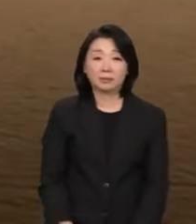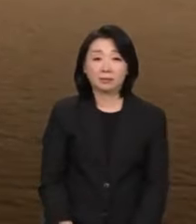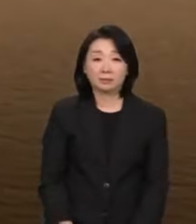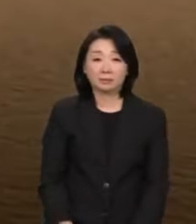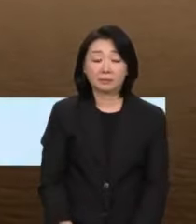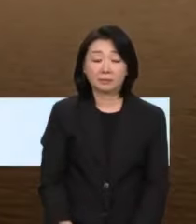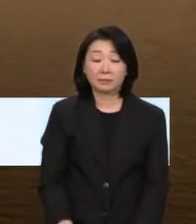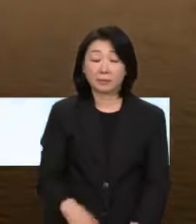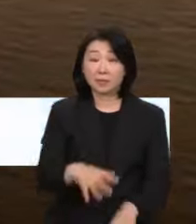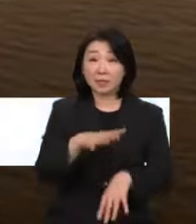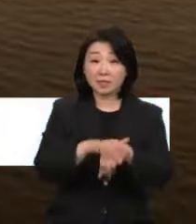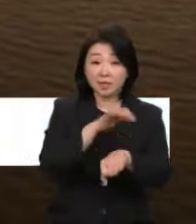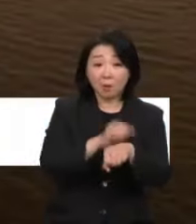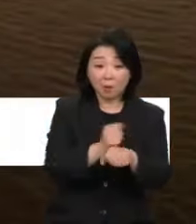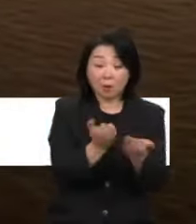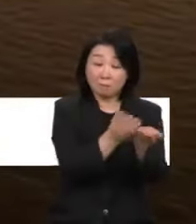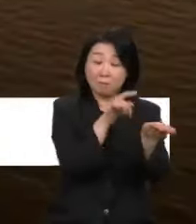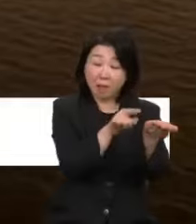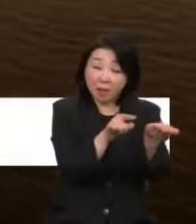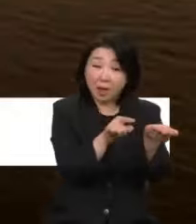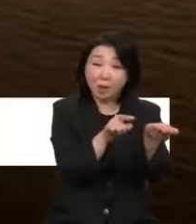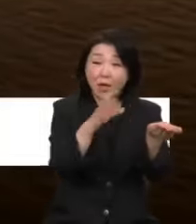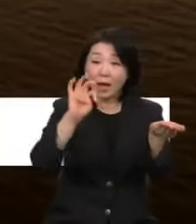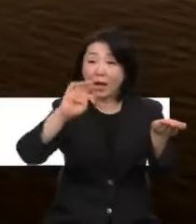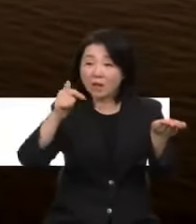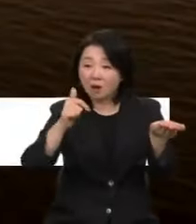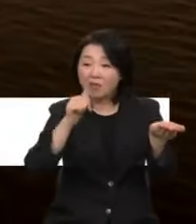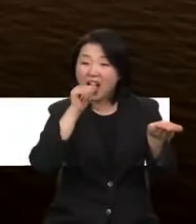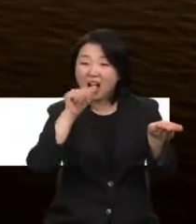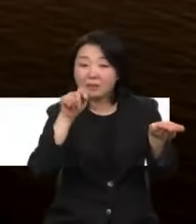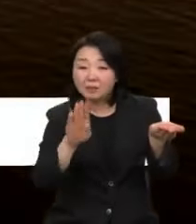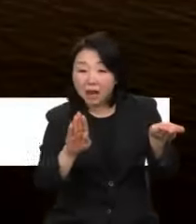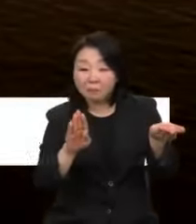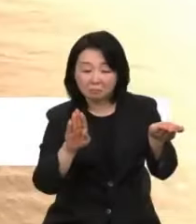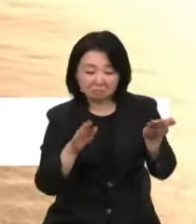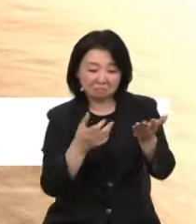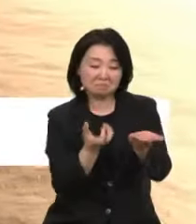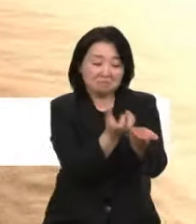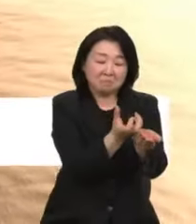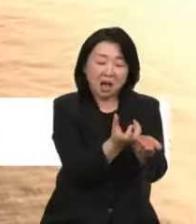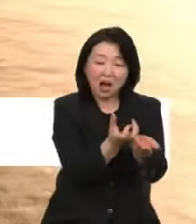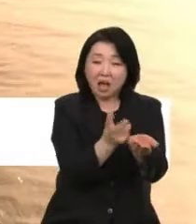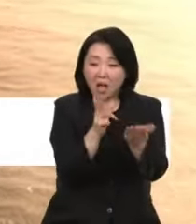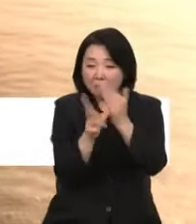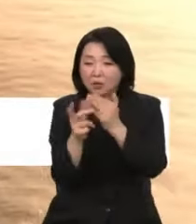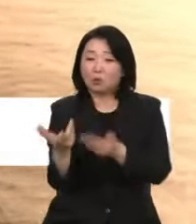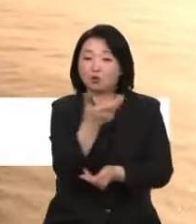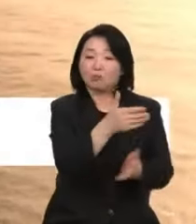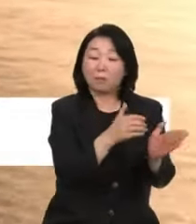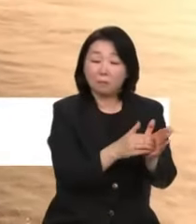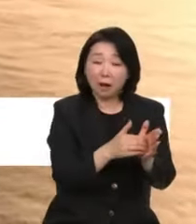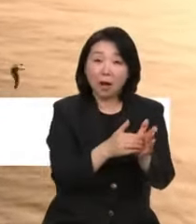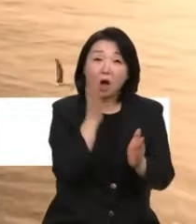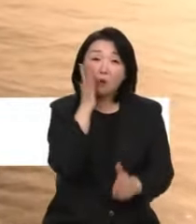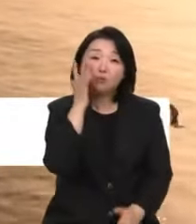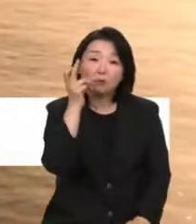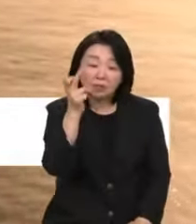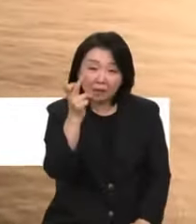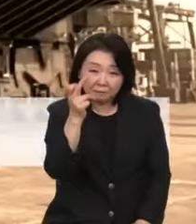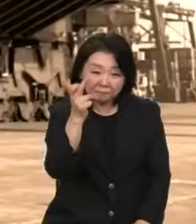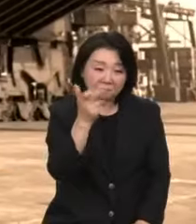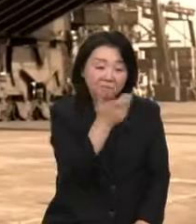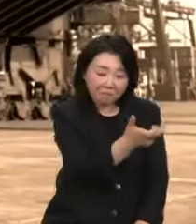싱가포르 선적인 이 화물선은 지난달 아연과 납을 싣고 멕시코에서 출발했습니다. 울산을 거쳐 뉴질랜드로 가는